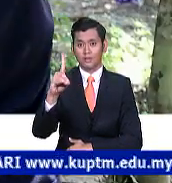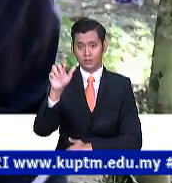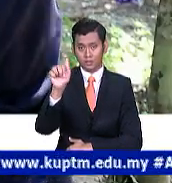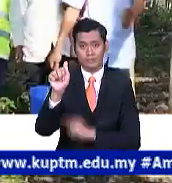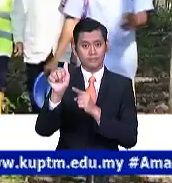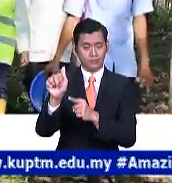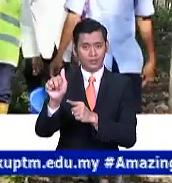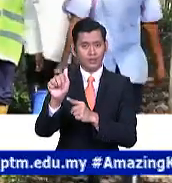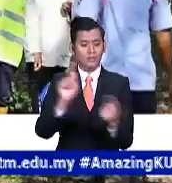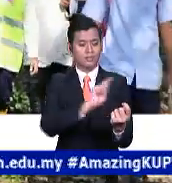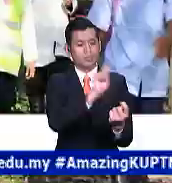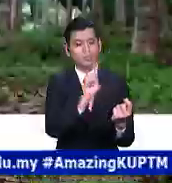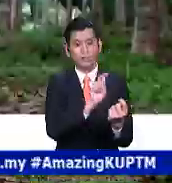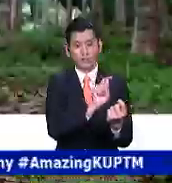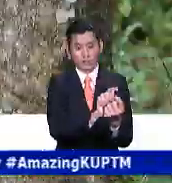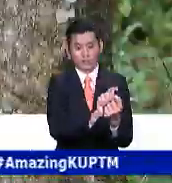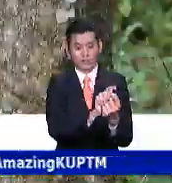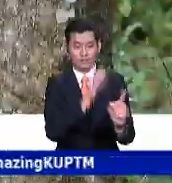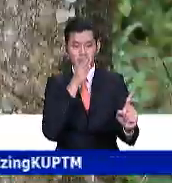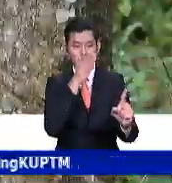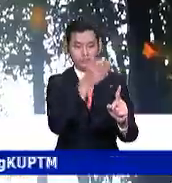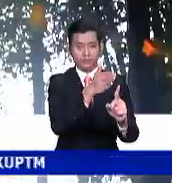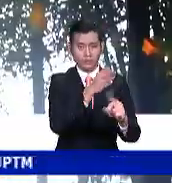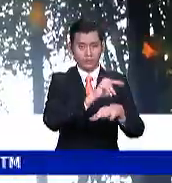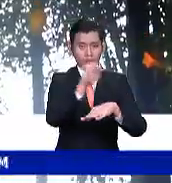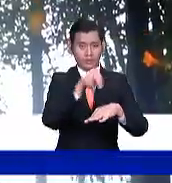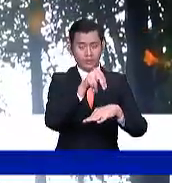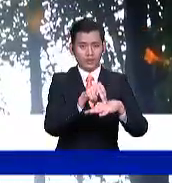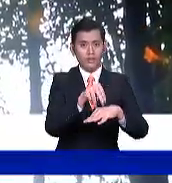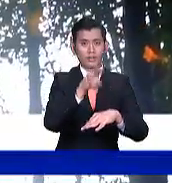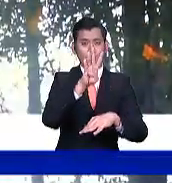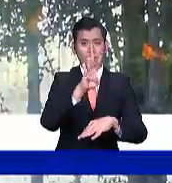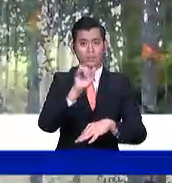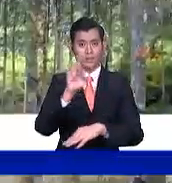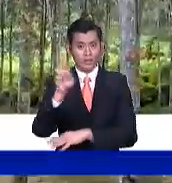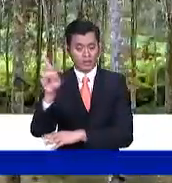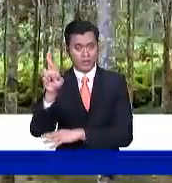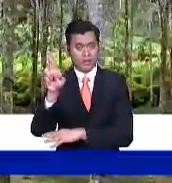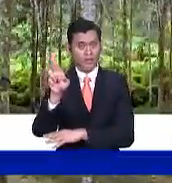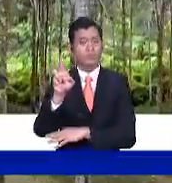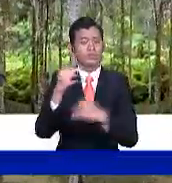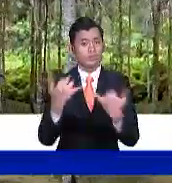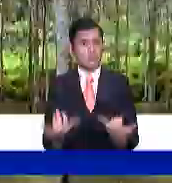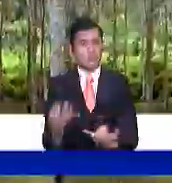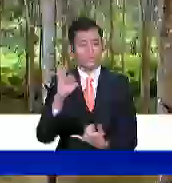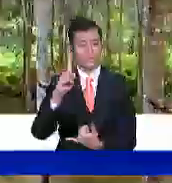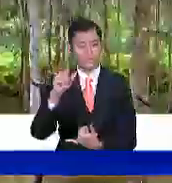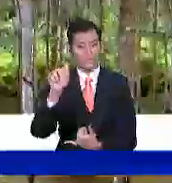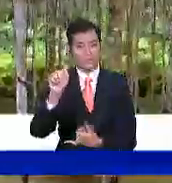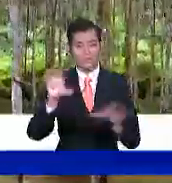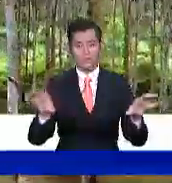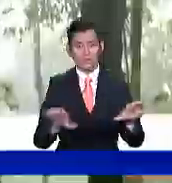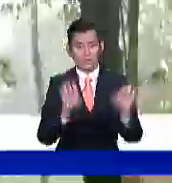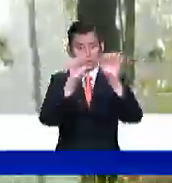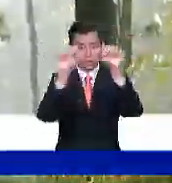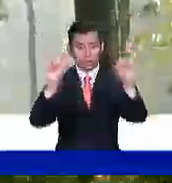Selain itu, selari dengan agenda nasional ke arah revolusi industri 4.0, Felda telah mula melaksanakan sistem pertanian